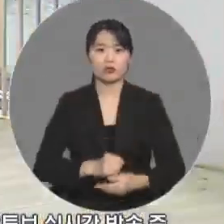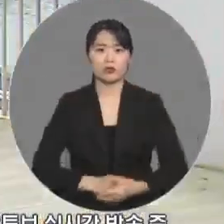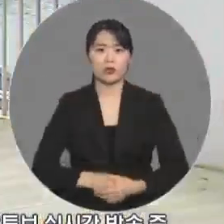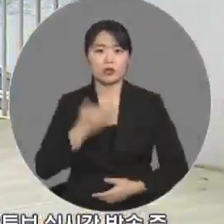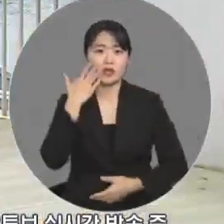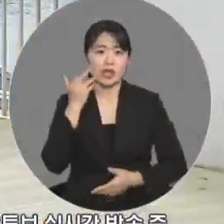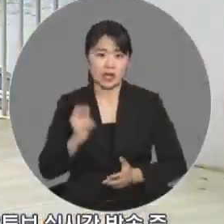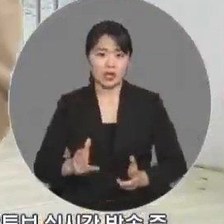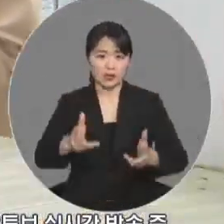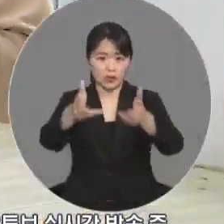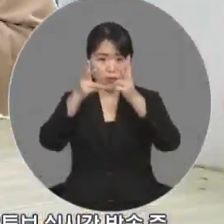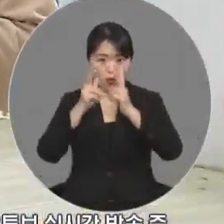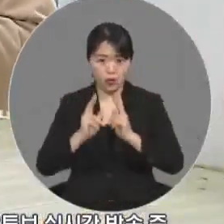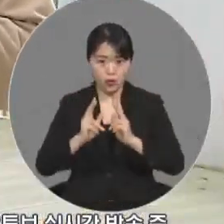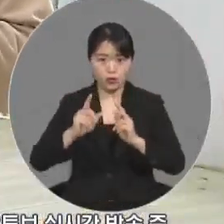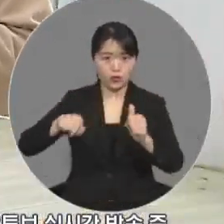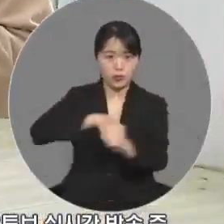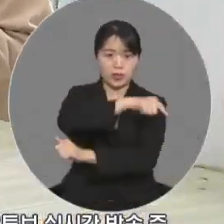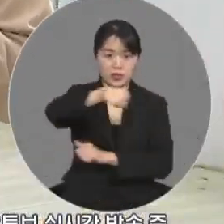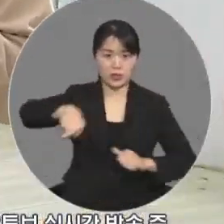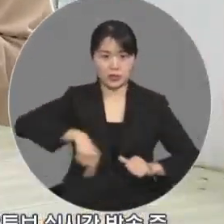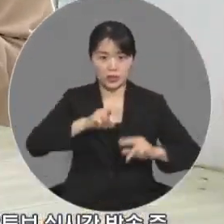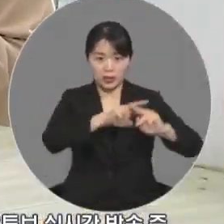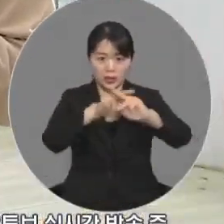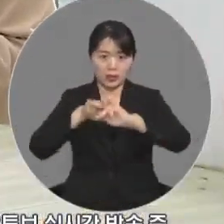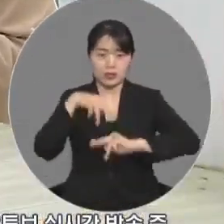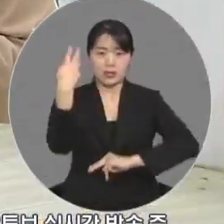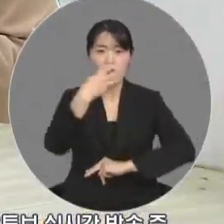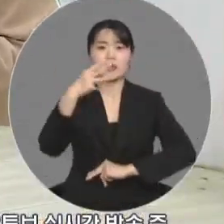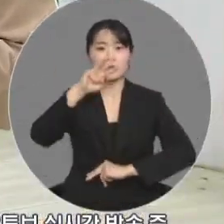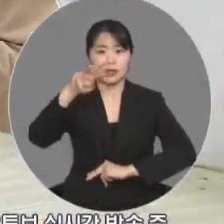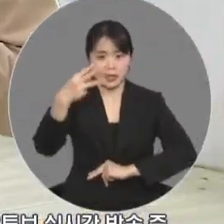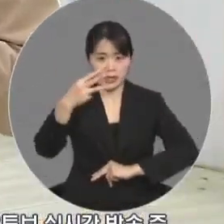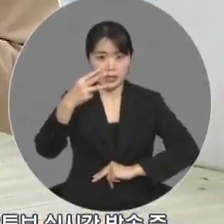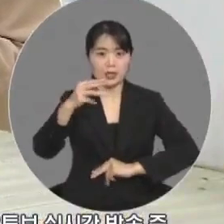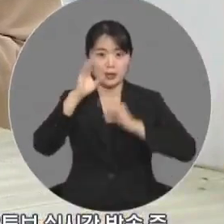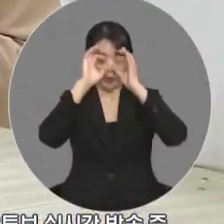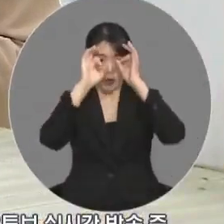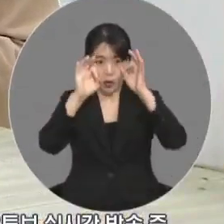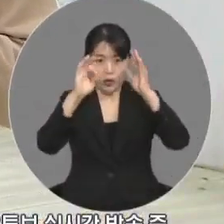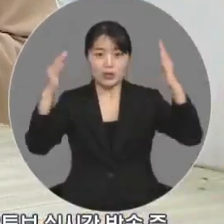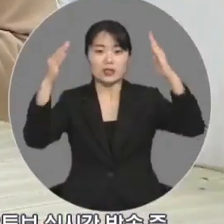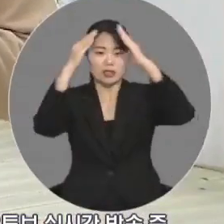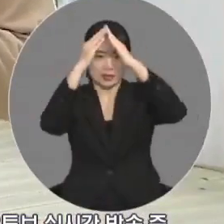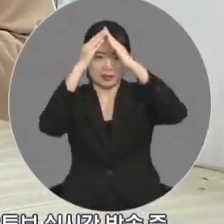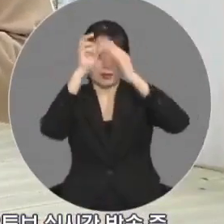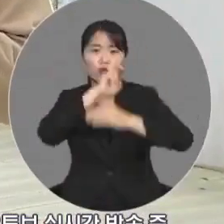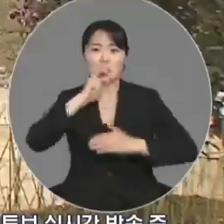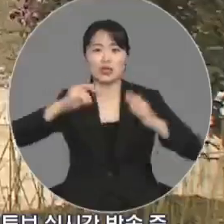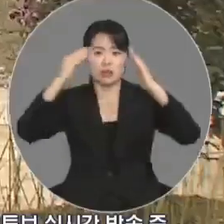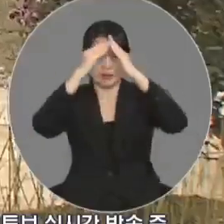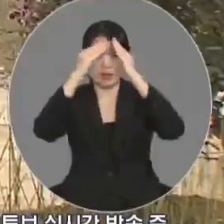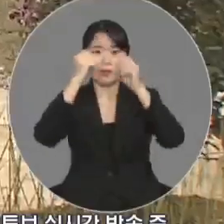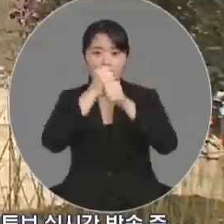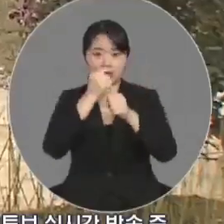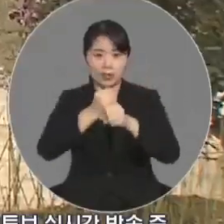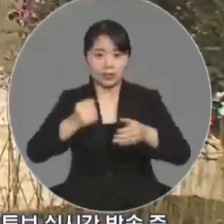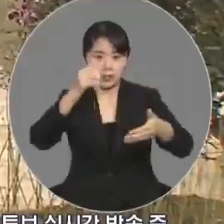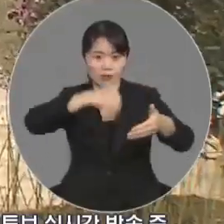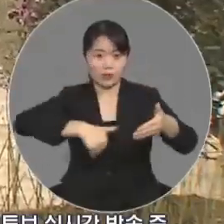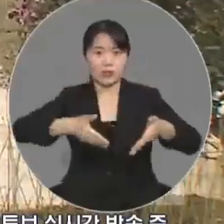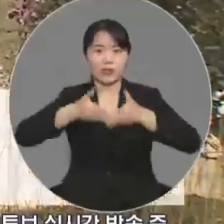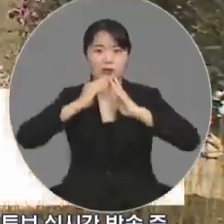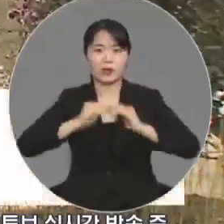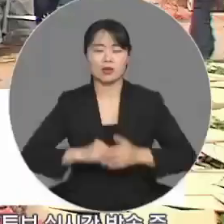인근 이곳 태화강 둔치에 들어설 3,000석 규모의 대규모 수상 오페라 하우스도 이달부터 본격 준비에 들어갑니다. 시는